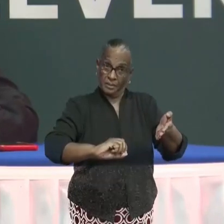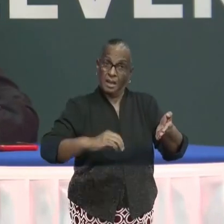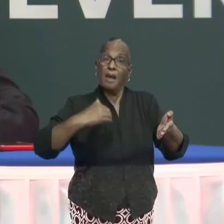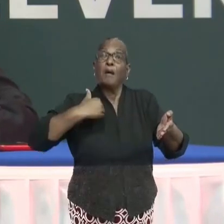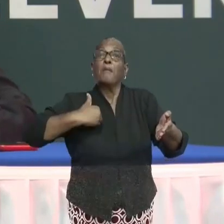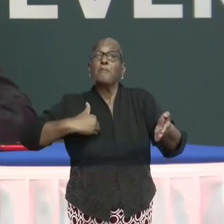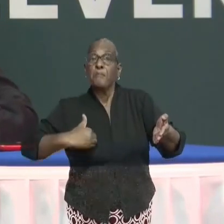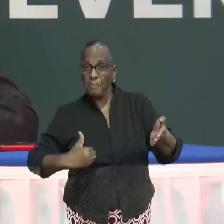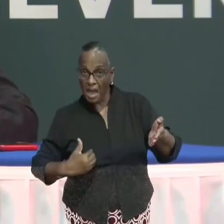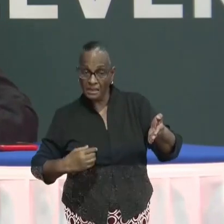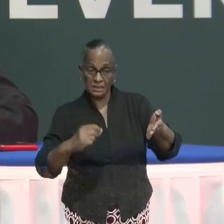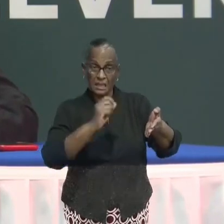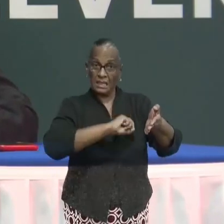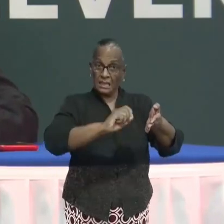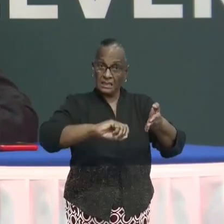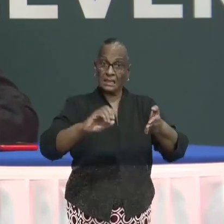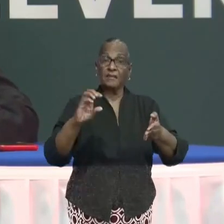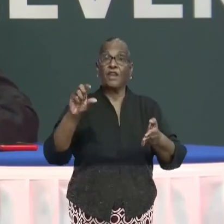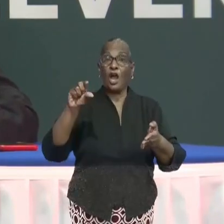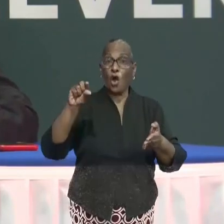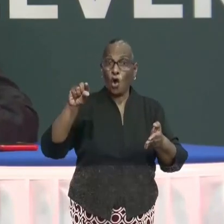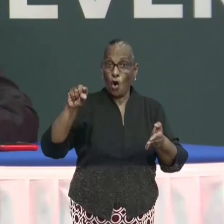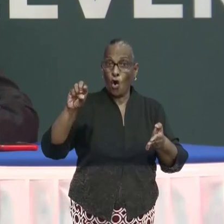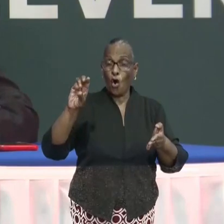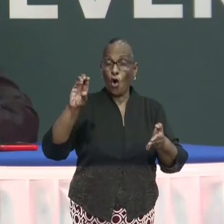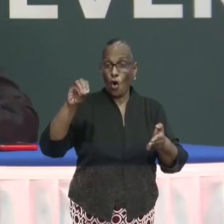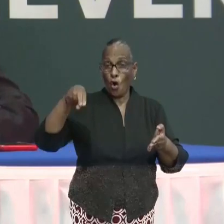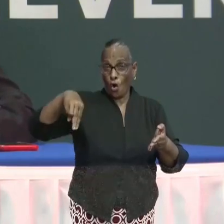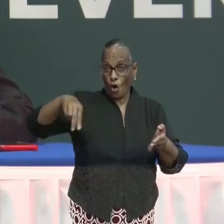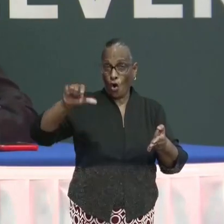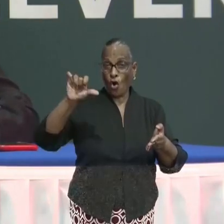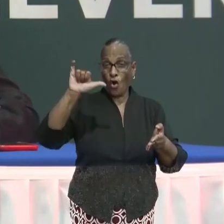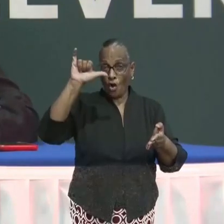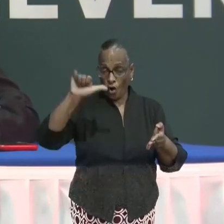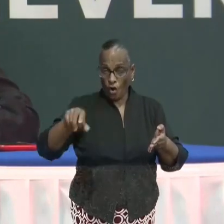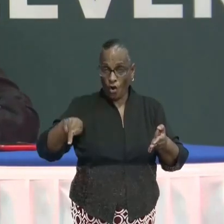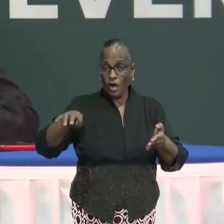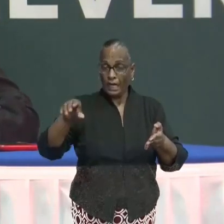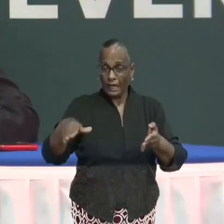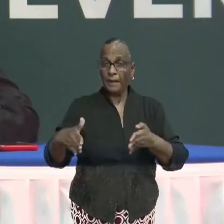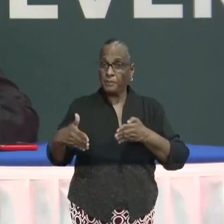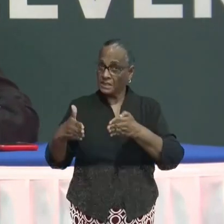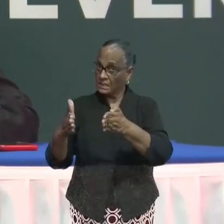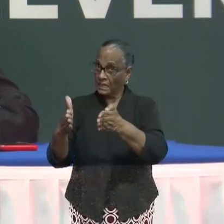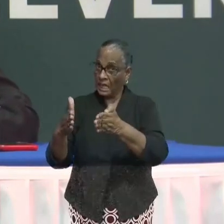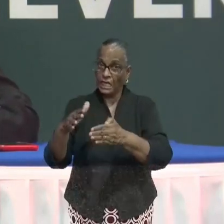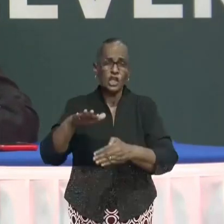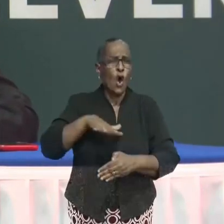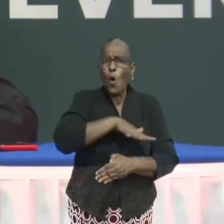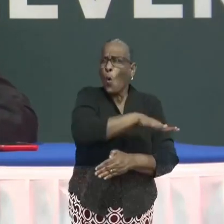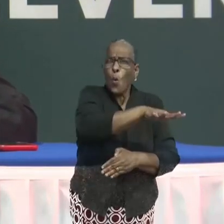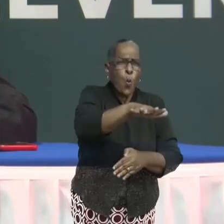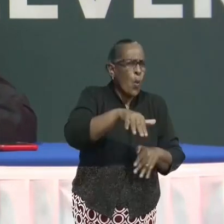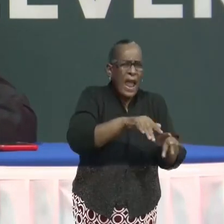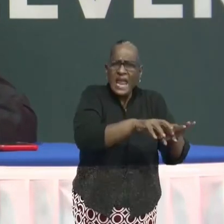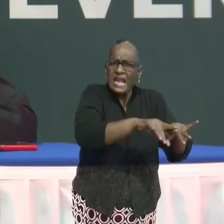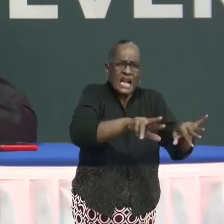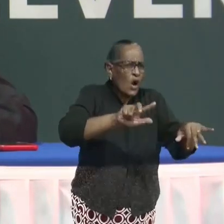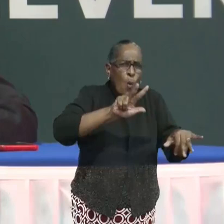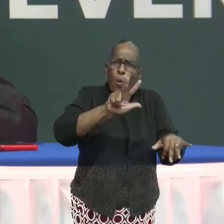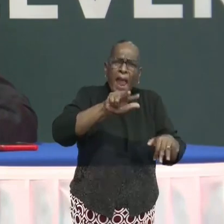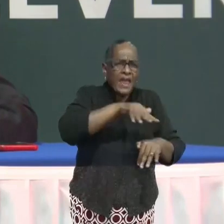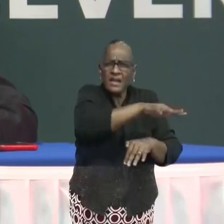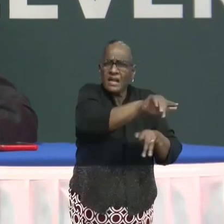smas registreert naar Hongrijpstraat. De smas dat. Naaf go naar de wijkkantoren moro voor go registreren